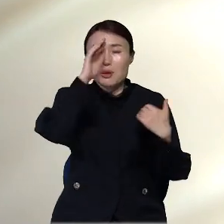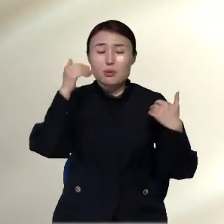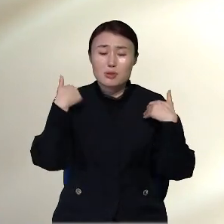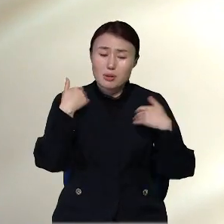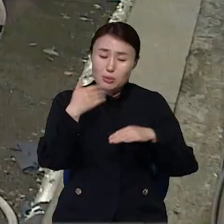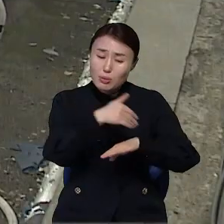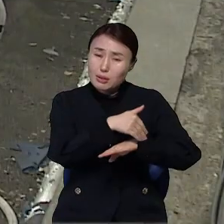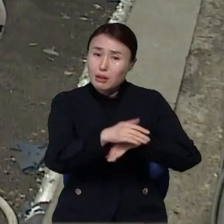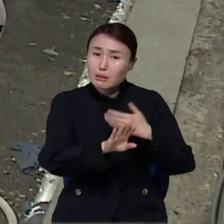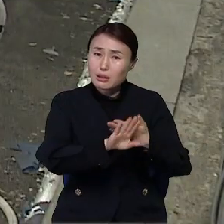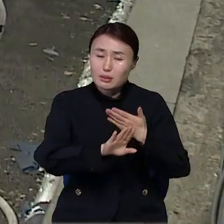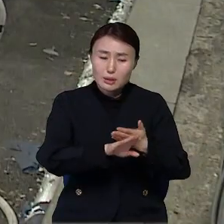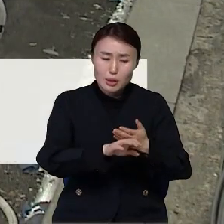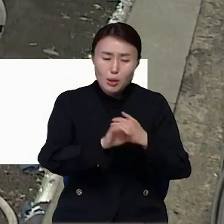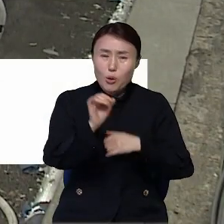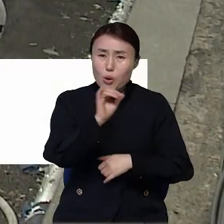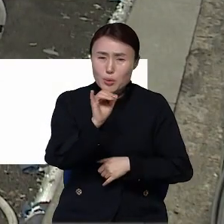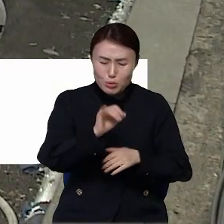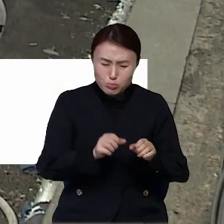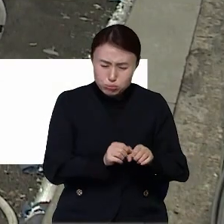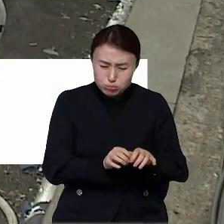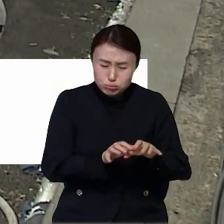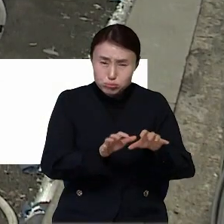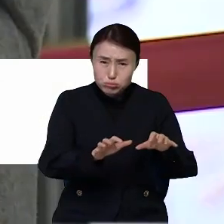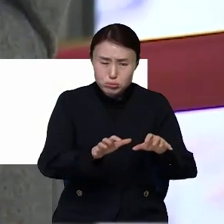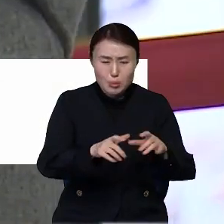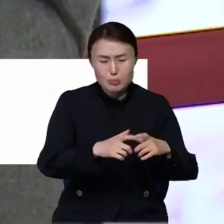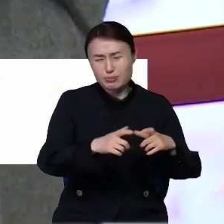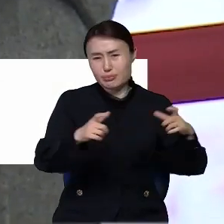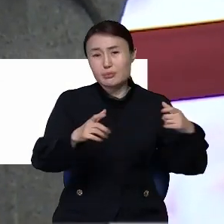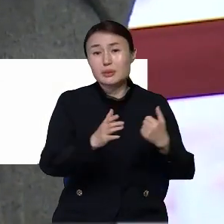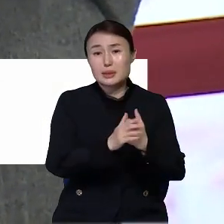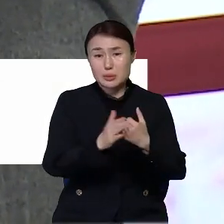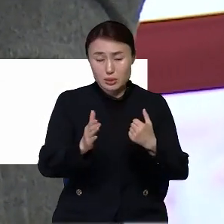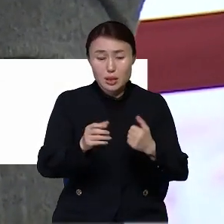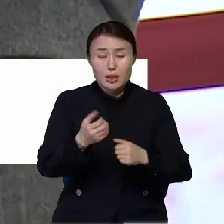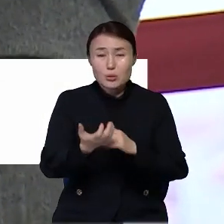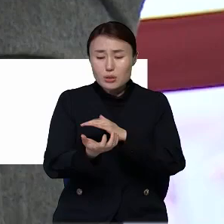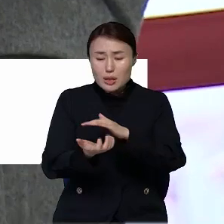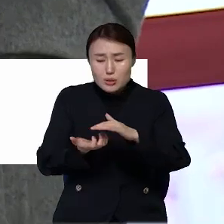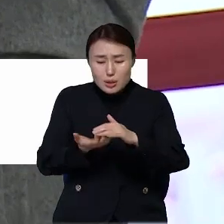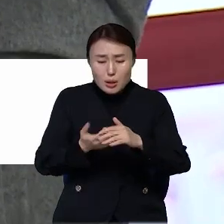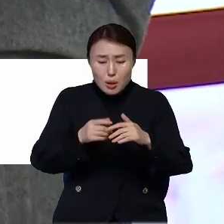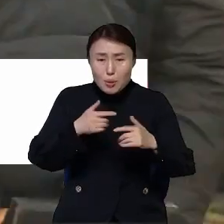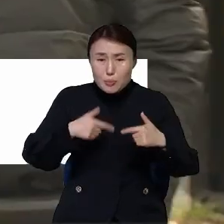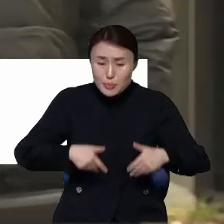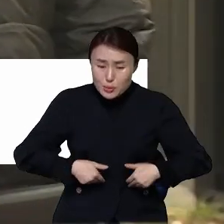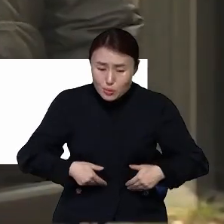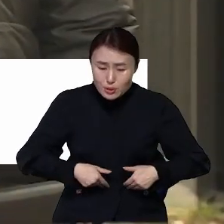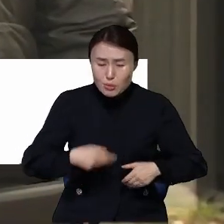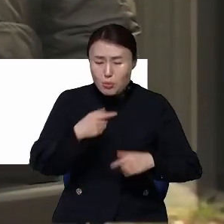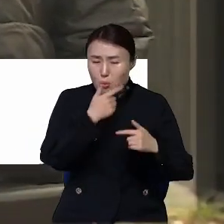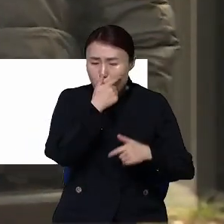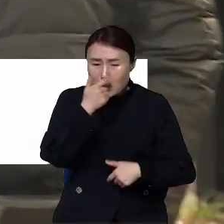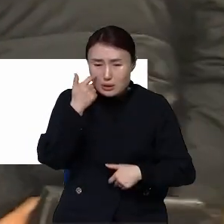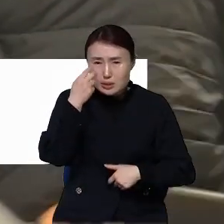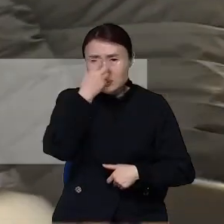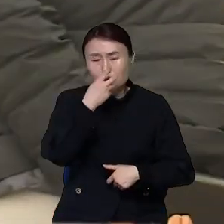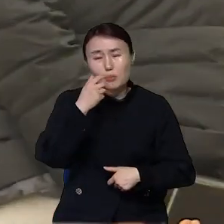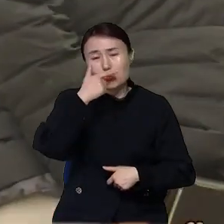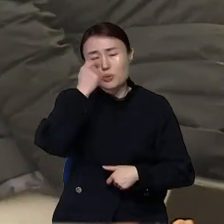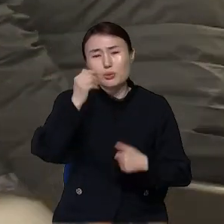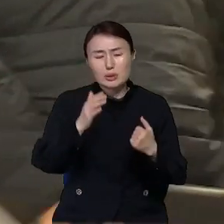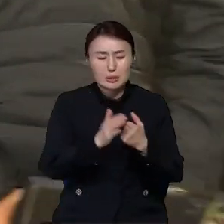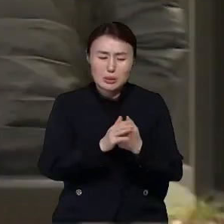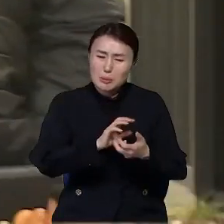예측과 달리 오미크론 확산으로 확진자가 쏟아진 상황. 사전에 정확한 수요 조사를 하지 않았던 것도 백신 폐기의